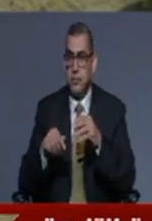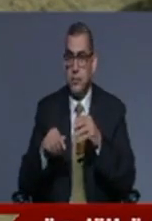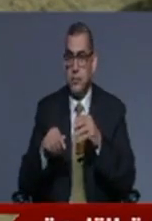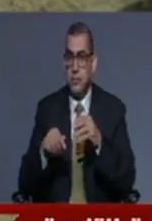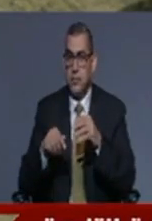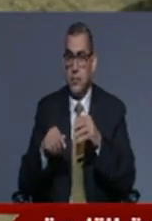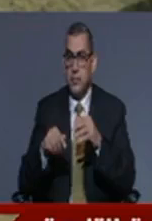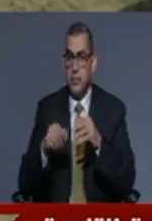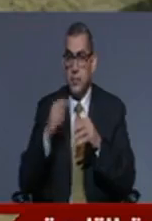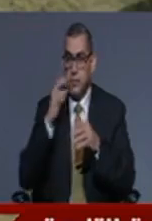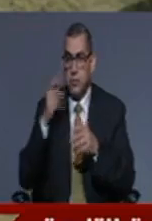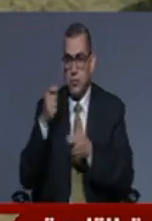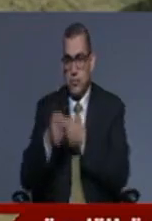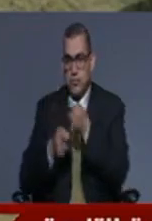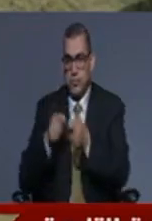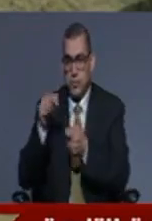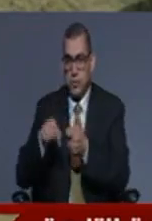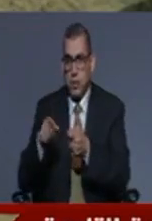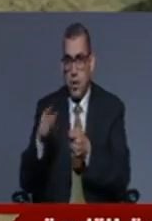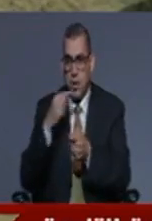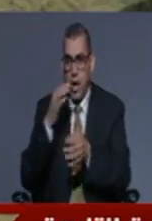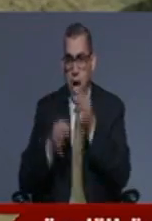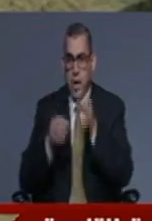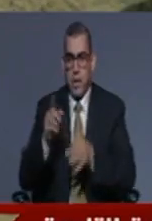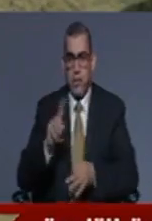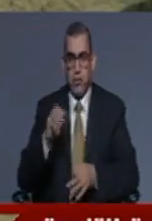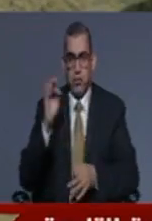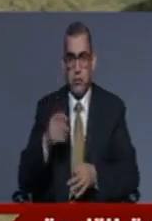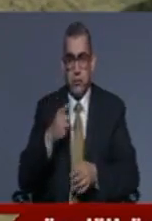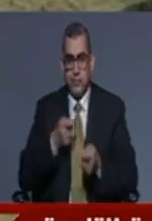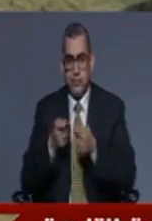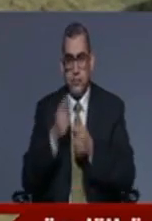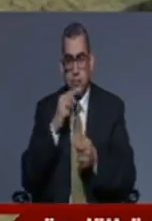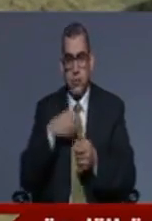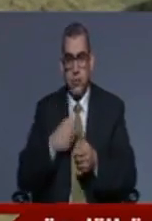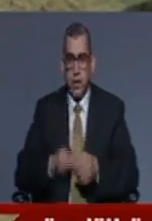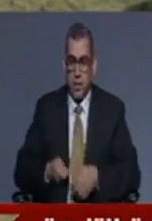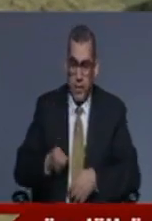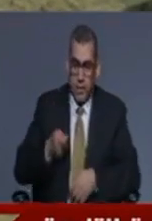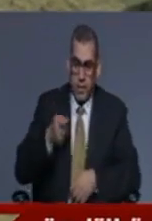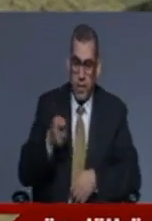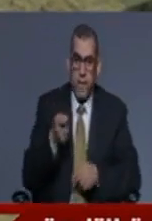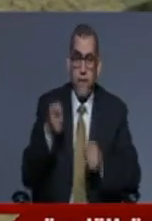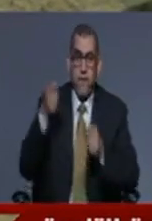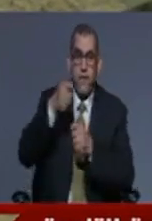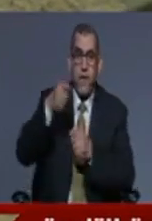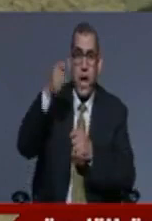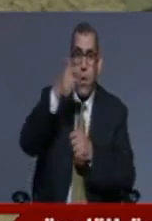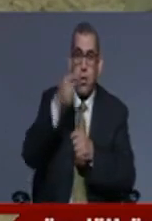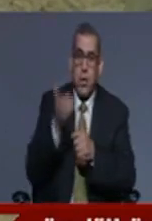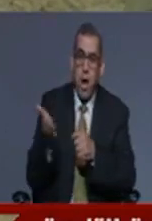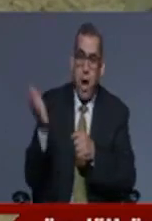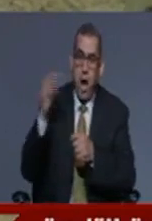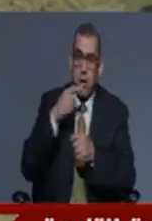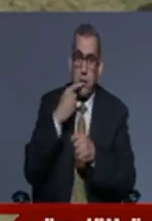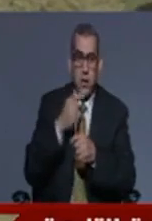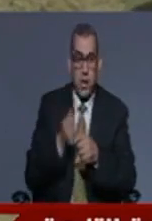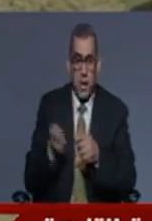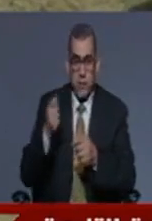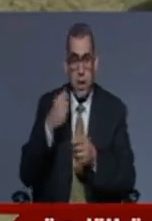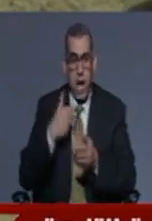هياكل تمويلية غير عادلة، والتي تجعلنا ندفع فائدة أكثر من الآخرين.